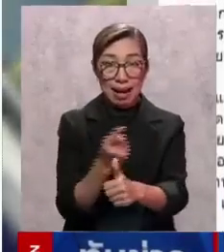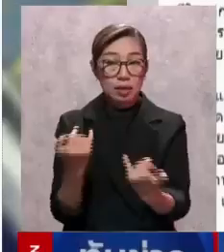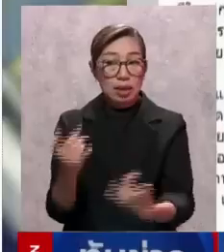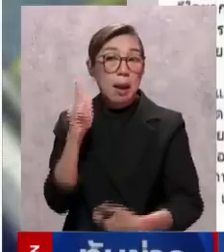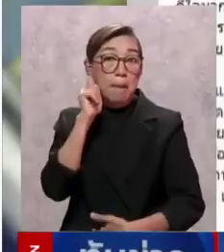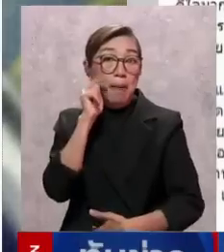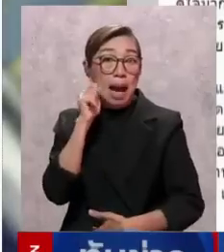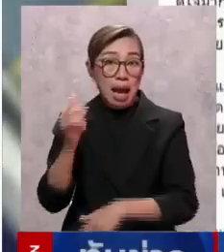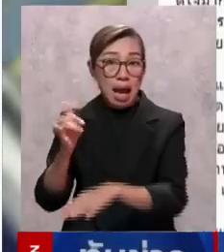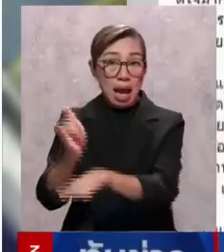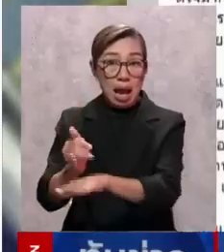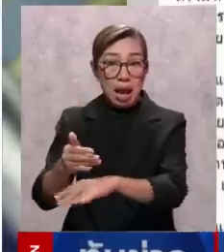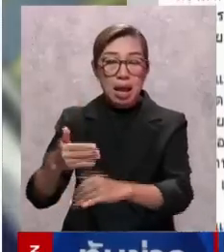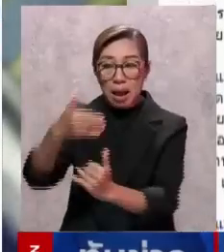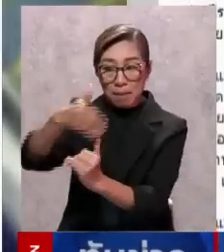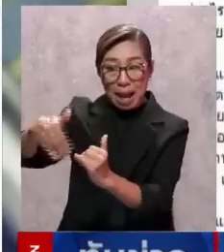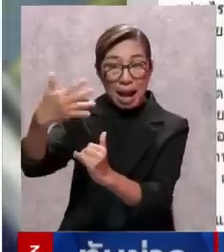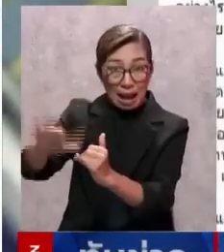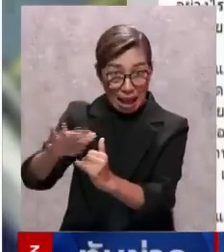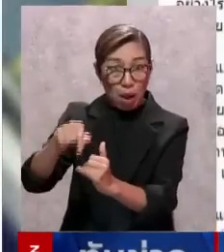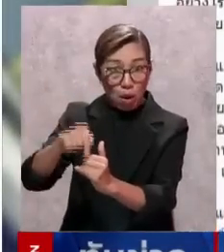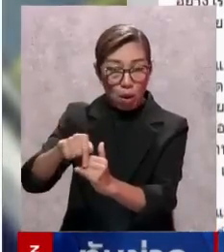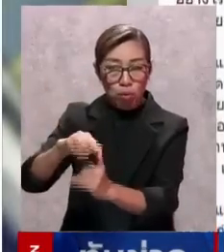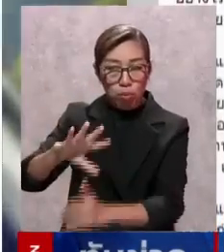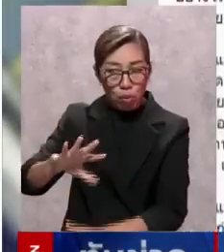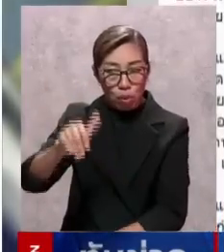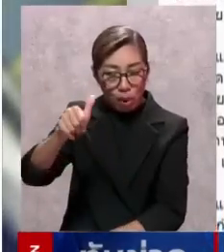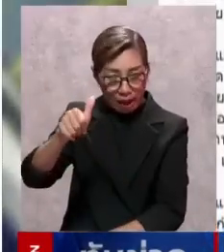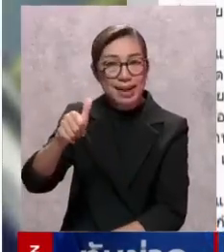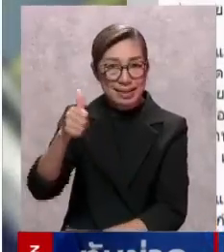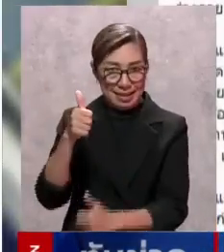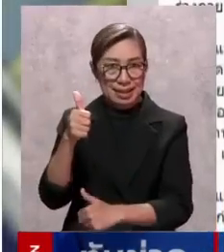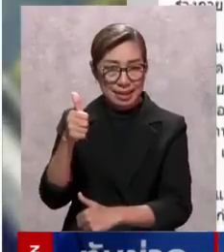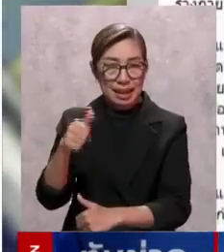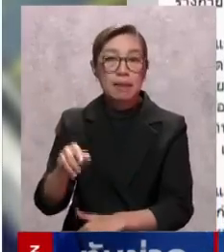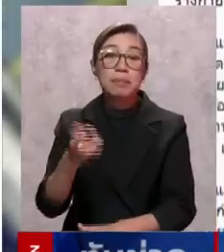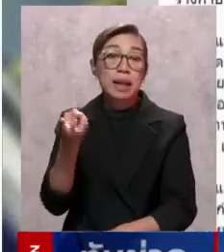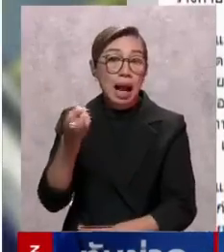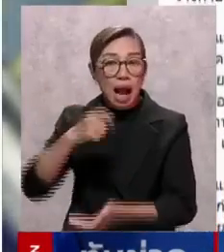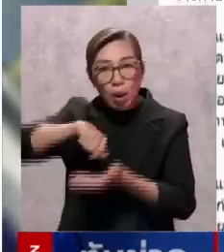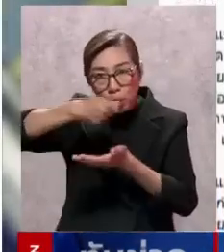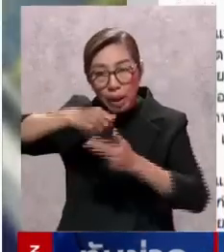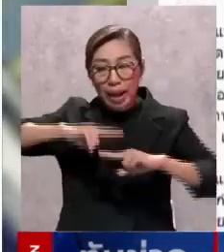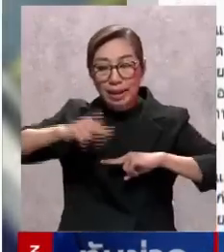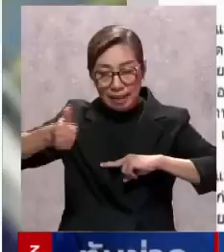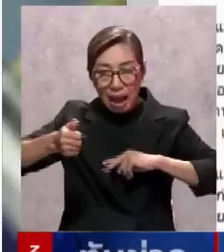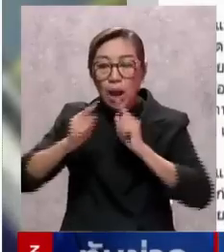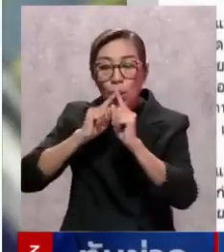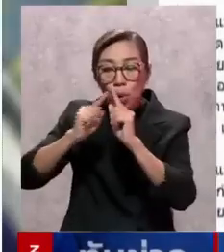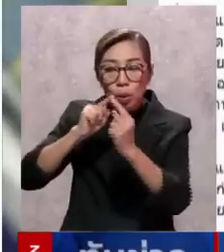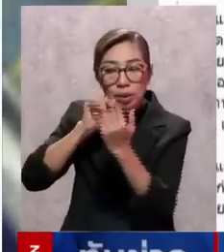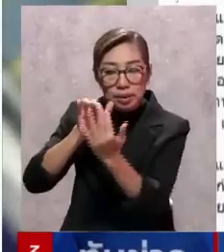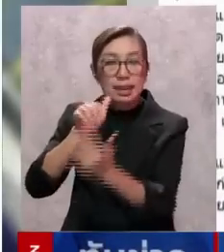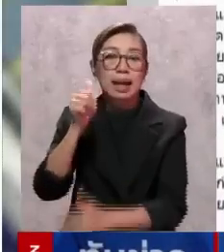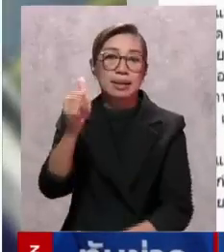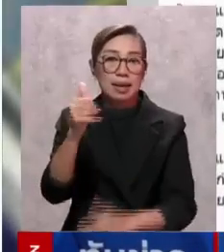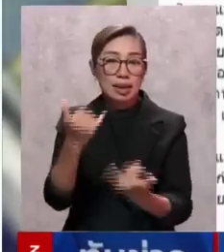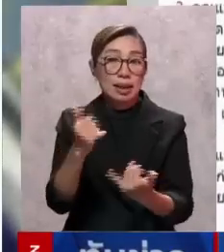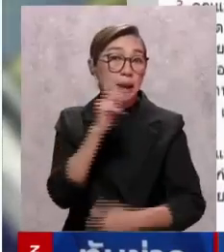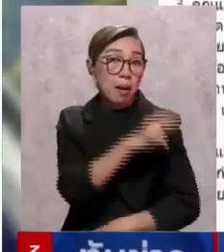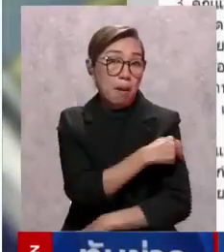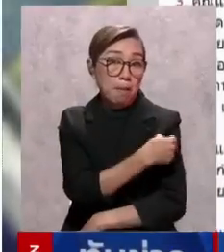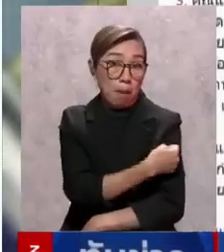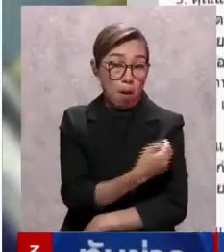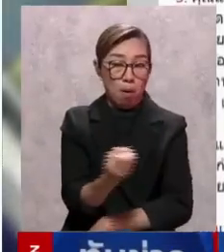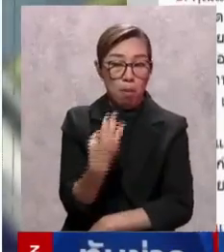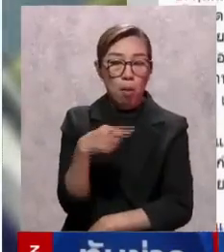แม่ฟื้นตัวจากการผ่าตัดในครั้งแรกได้ผลเป็นที่น่าพอใจทานข้าวได้เองเริ่มพูดคุยได้มากขึ้นทางทีมแพทย์ล